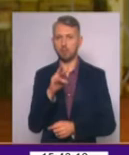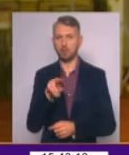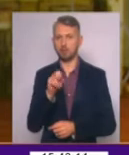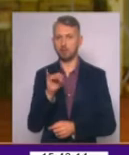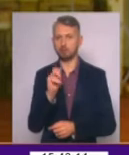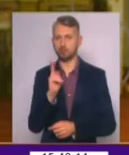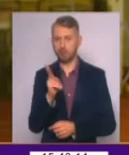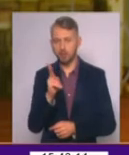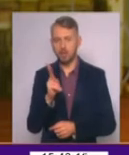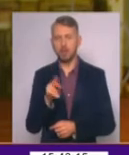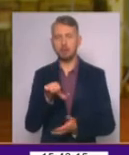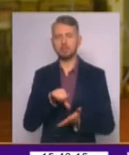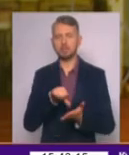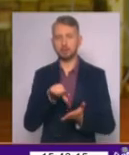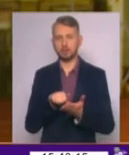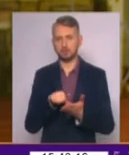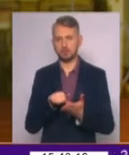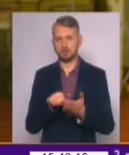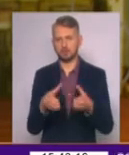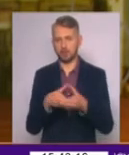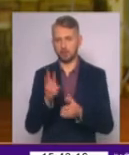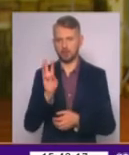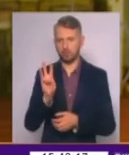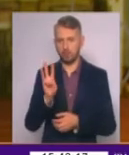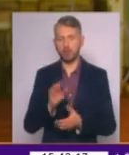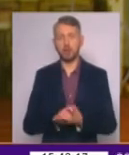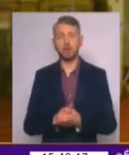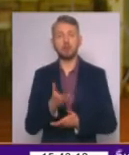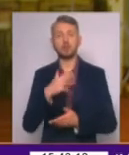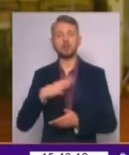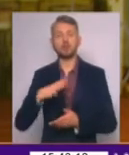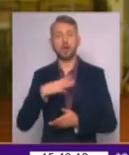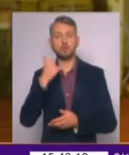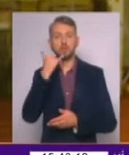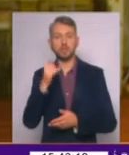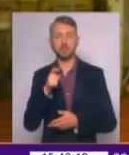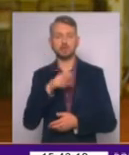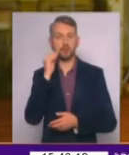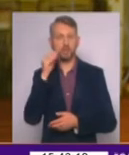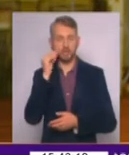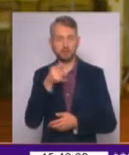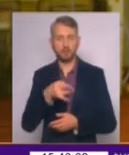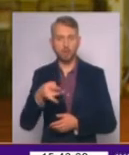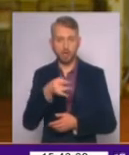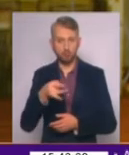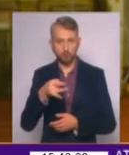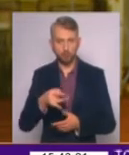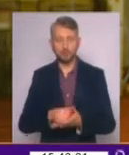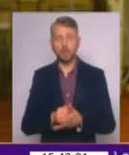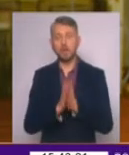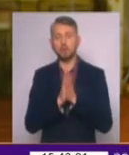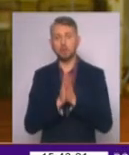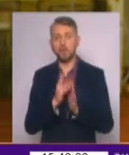представником депутатської фракції «Всеукраїнське об'єднання «Свобода». Нагадаю, що ми чекаємо дзвінків з Шевченківського району нашої столиці. Будь